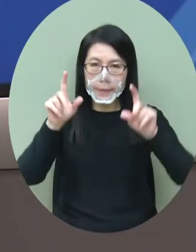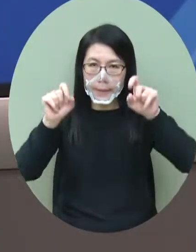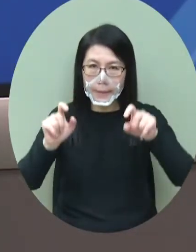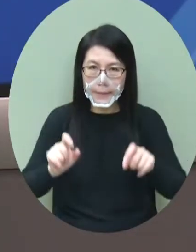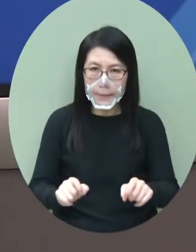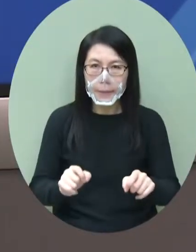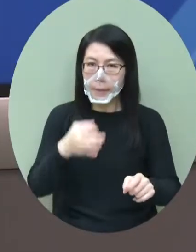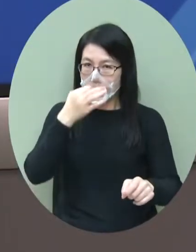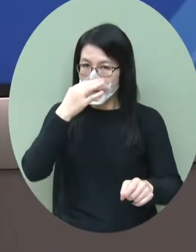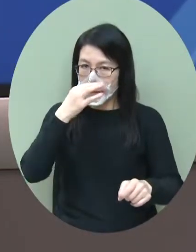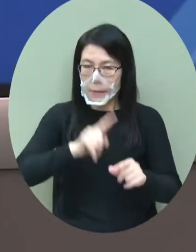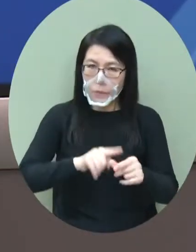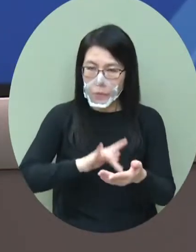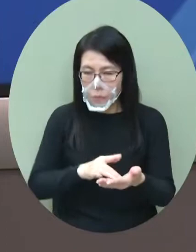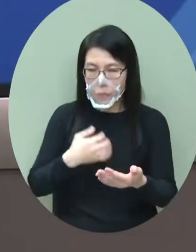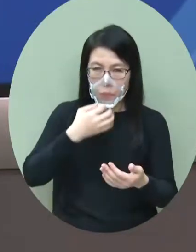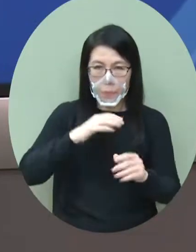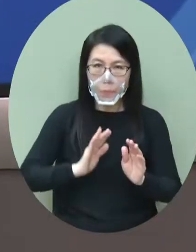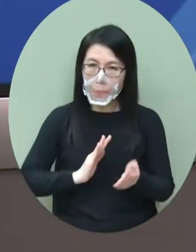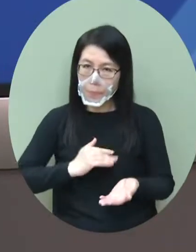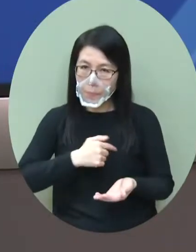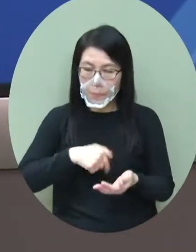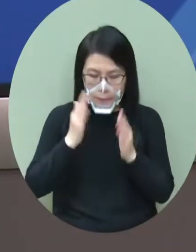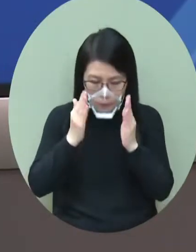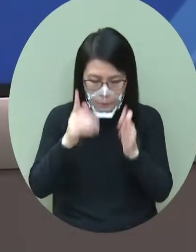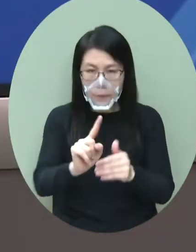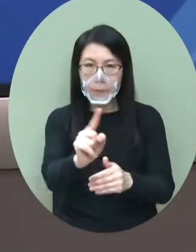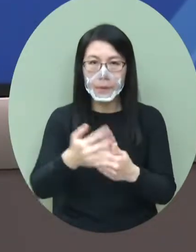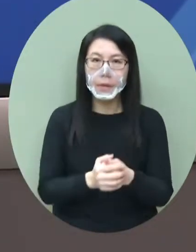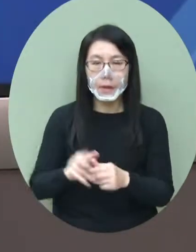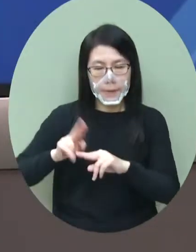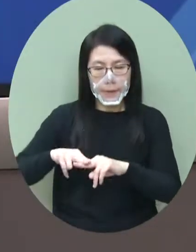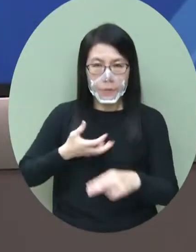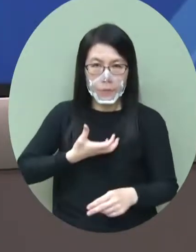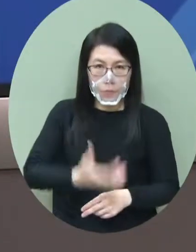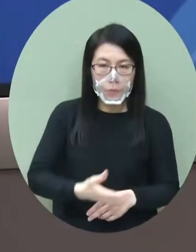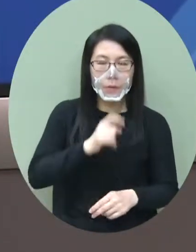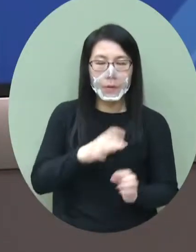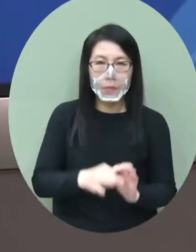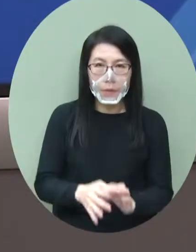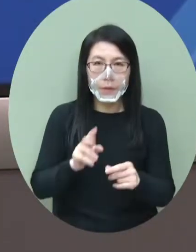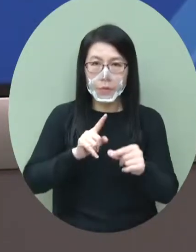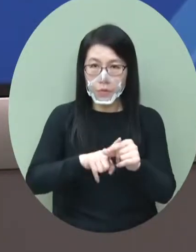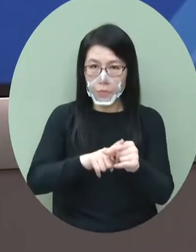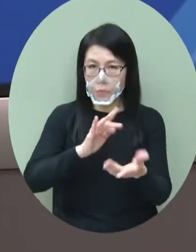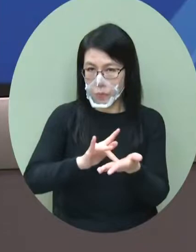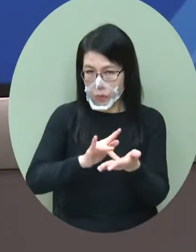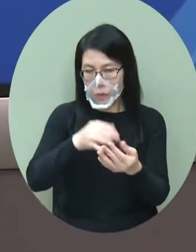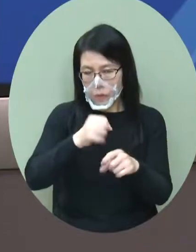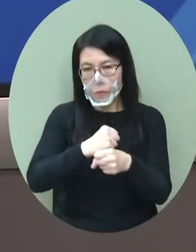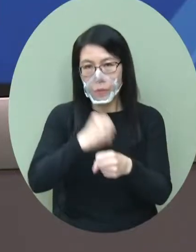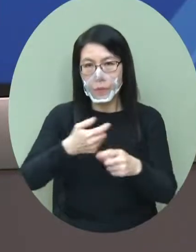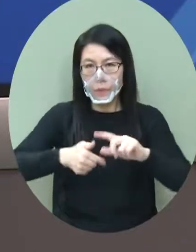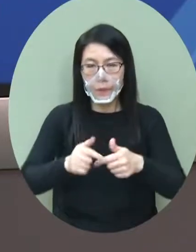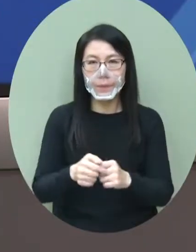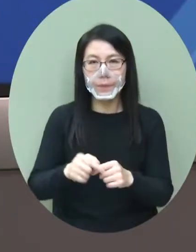的讲解这成药的疗效还有要注意的地方。这是有关中央赠送中药给